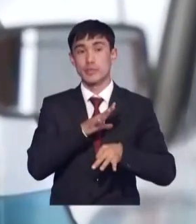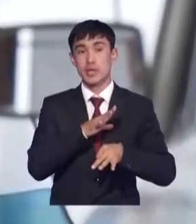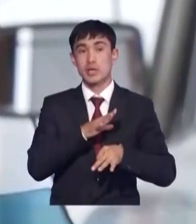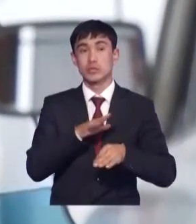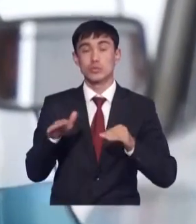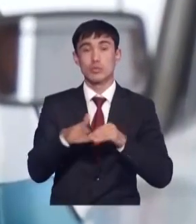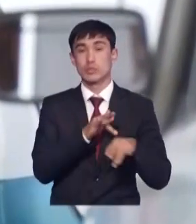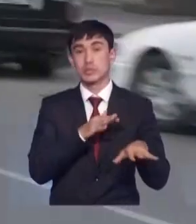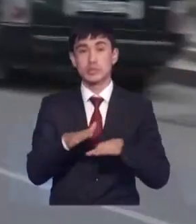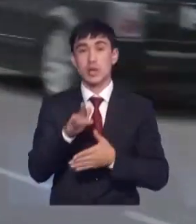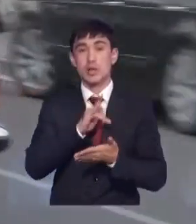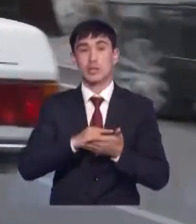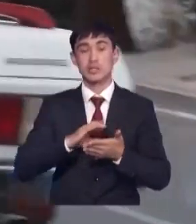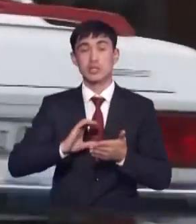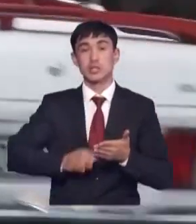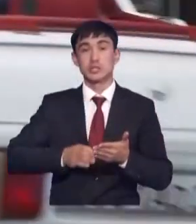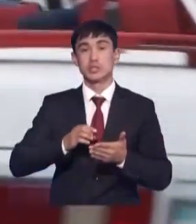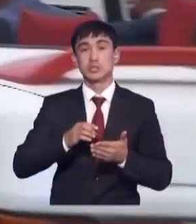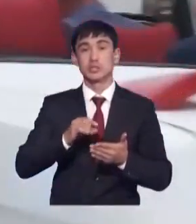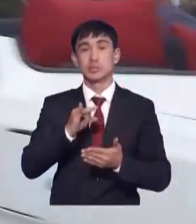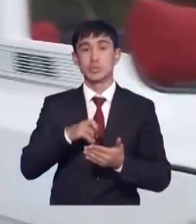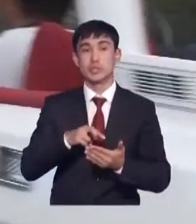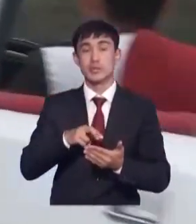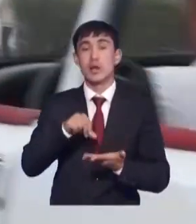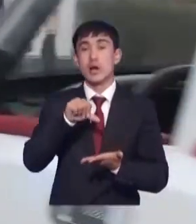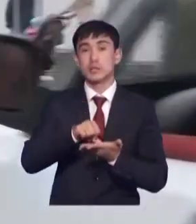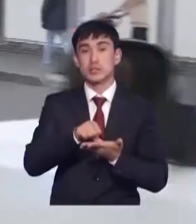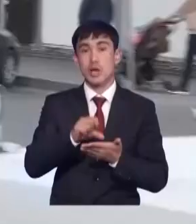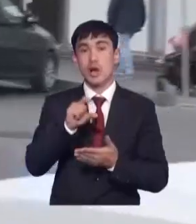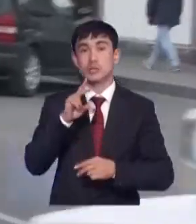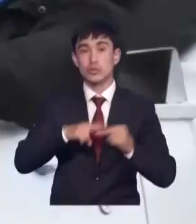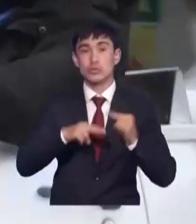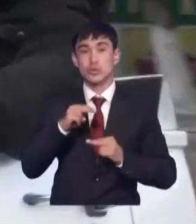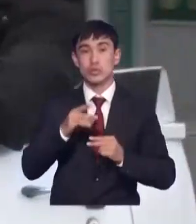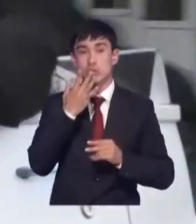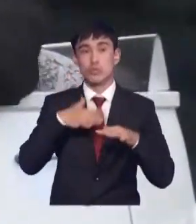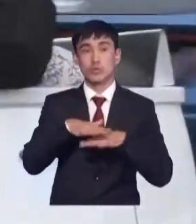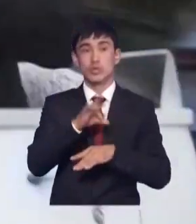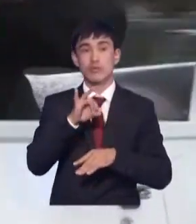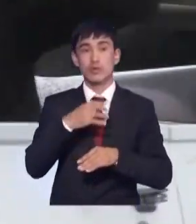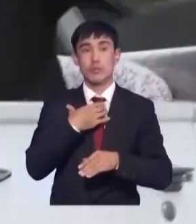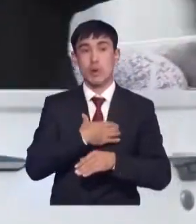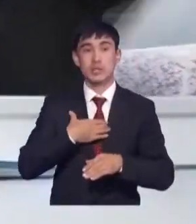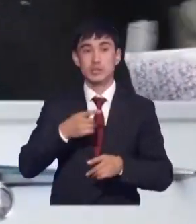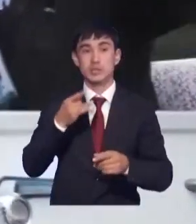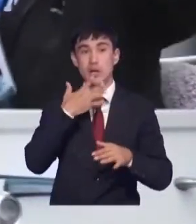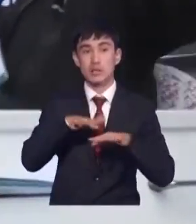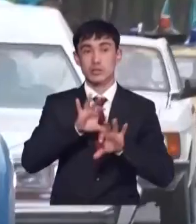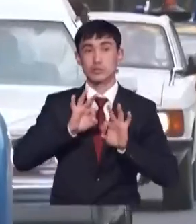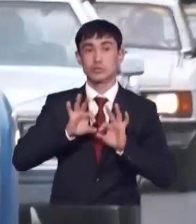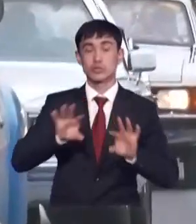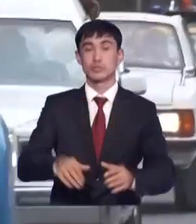Игі іске қаланың жеке кәсіпкері мұрындық болып отыр. Осылайша АЭС құрылысы туралы жалпы ұлттық референдумның маңызды екенін халыққа